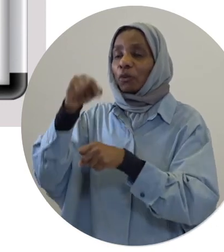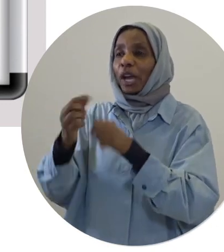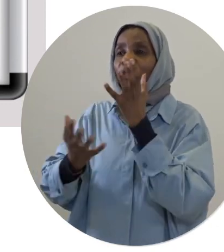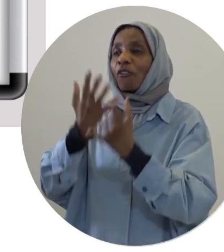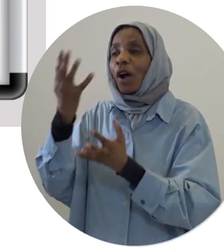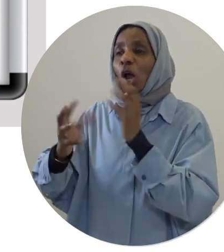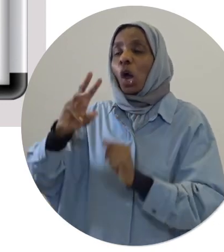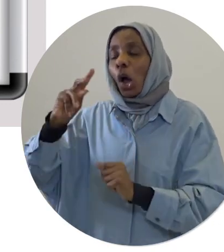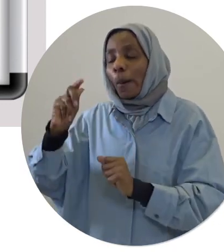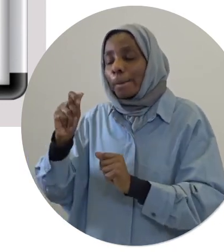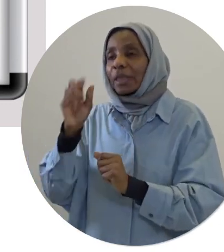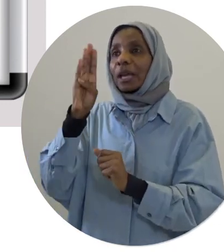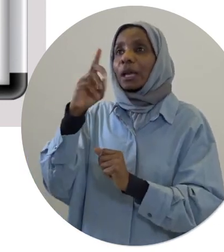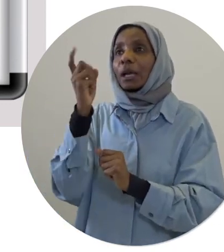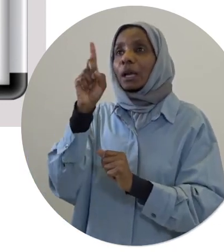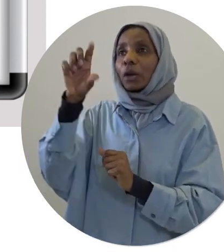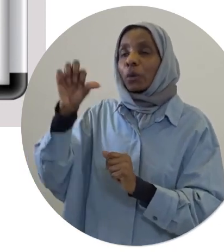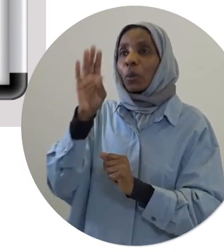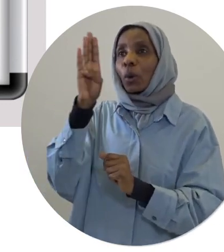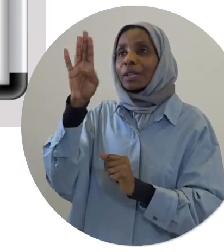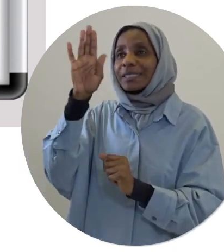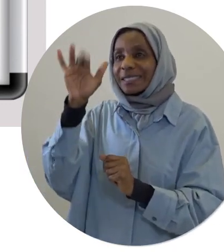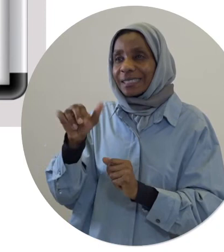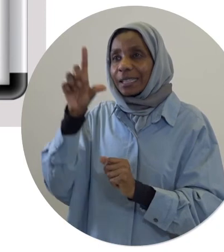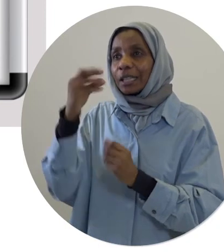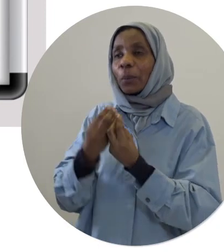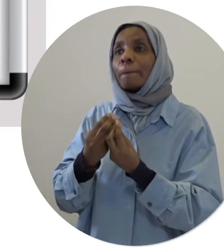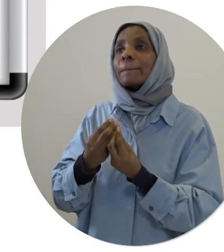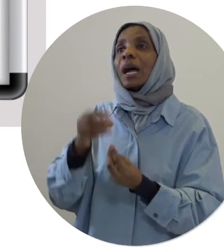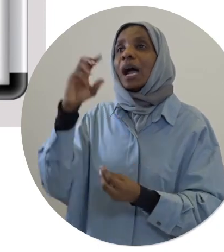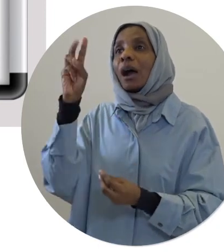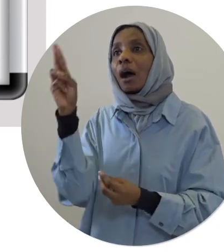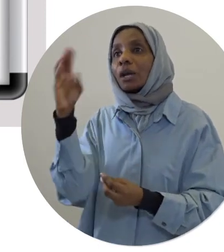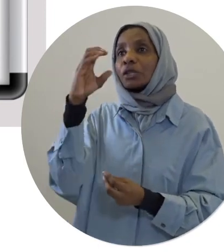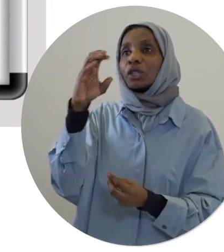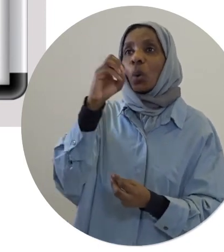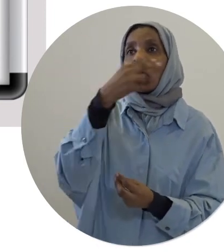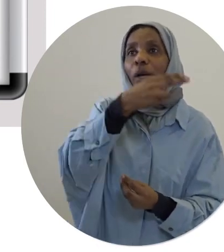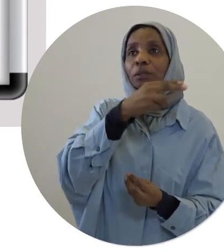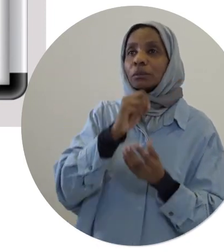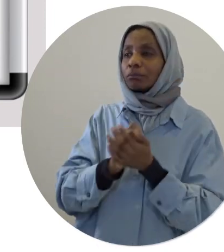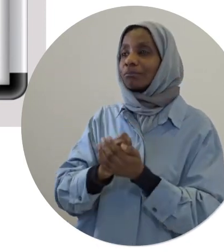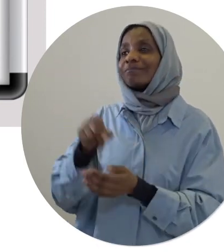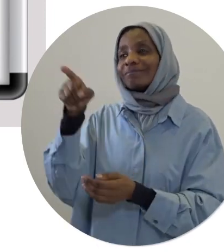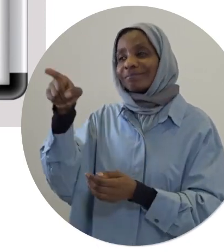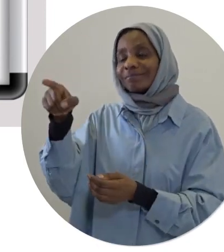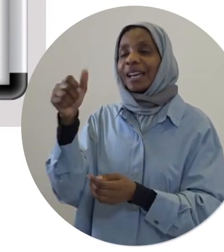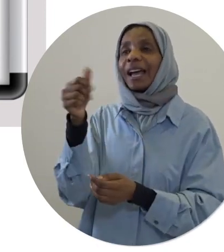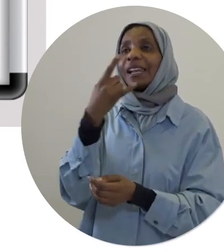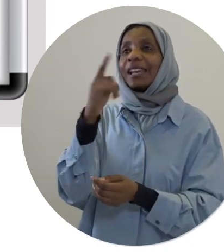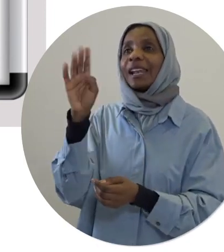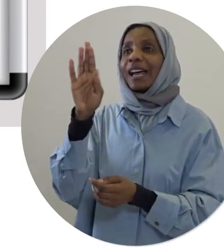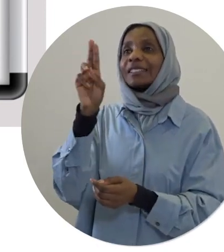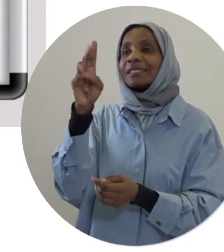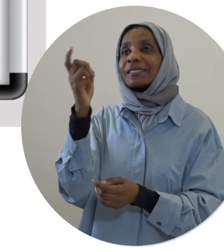فيها تفاعل الحمض الكربوكسيلي مع الكحول، ما هي هذه العملية؟ هي عملية